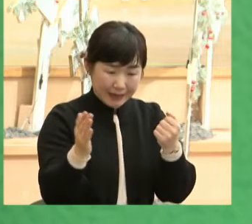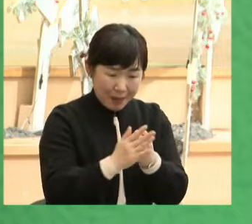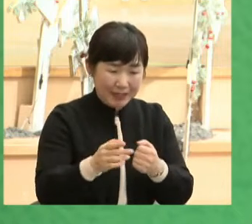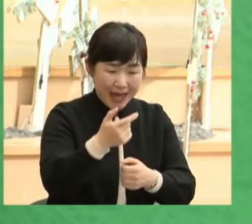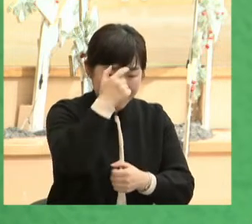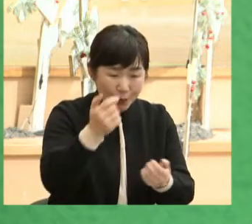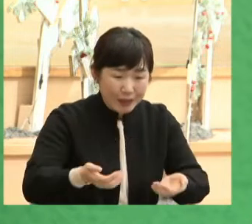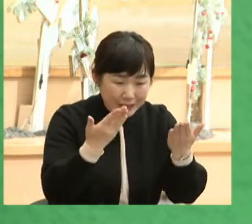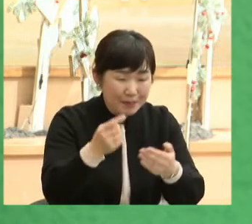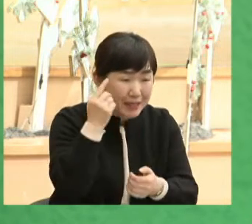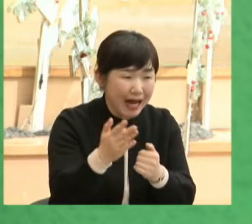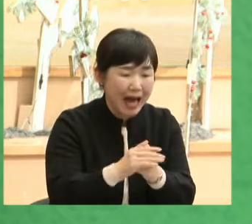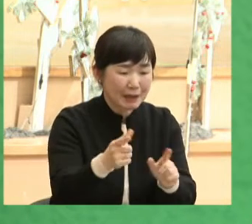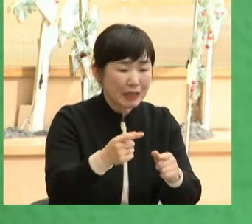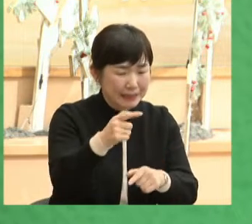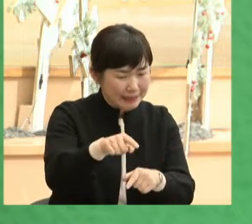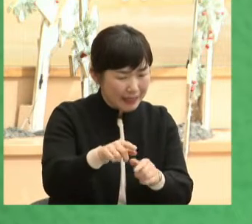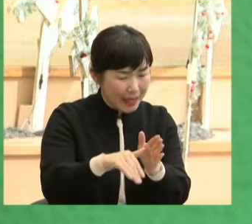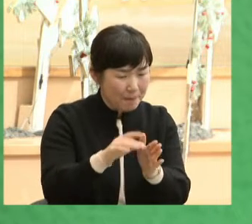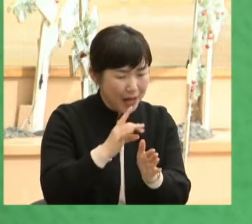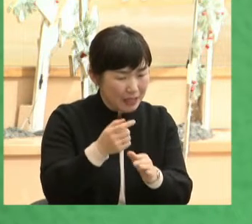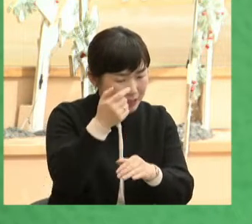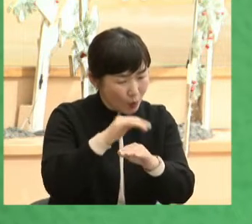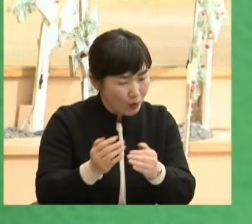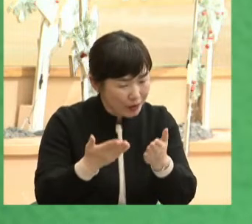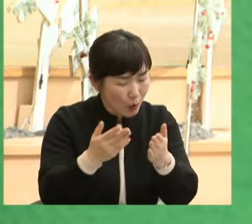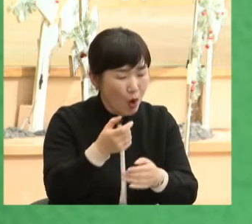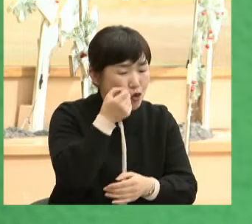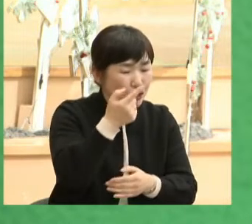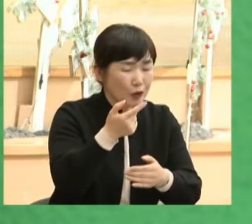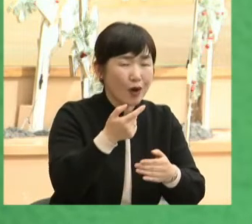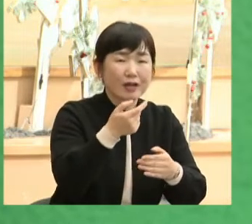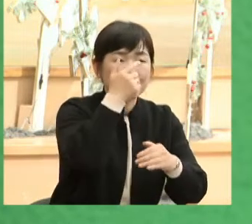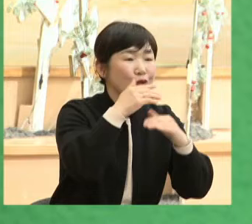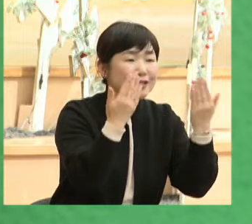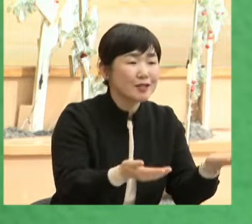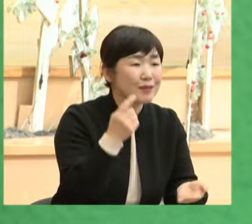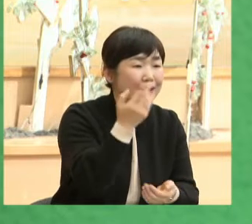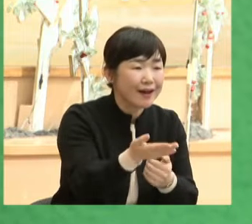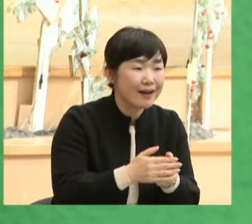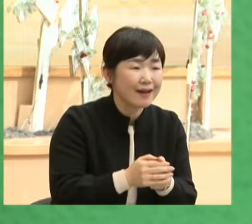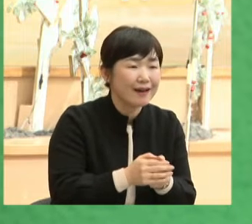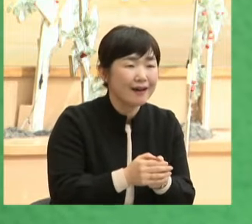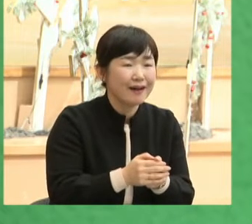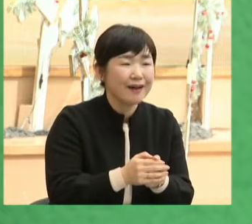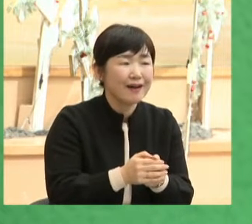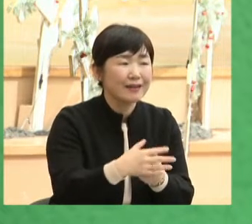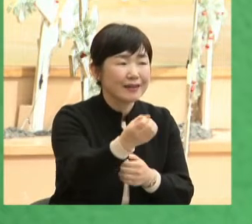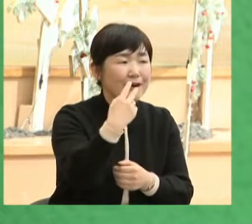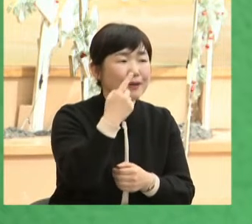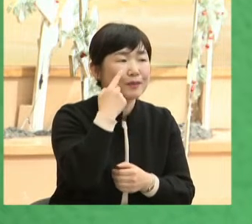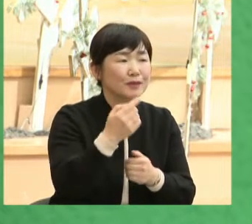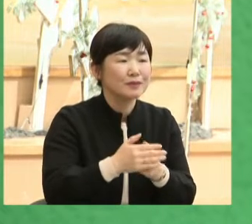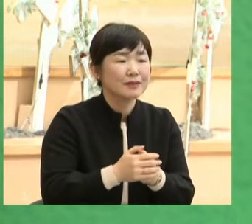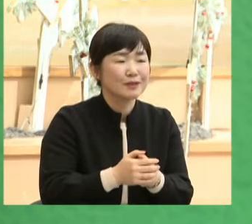합니까 아니면 그때만 기도하고 6개월 땅 기도를 하십니까 대답하세요